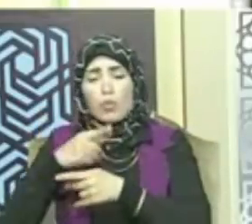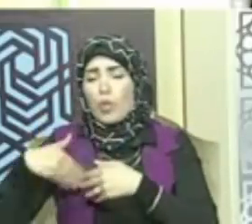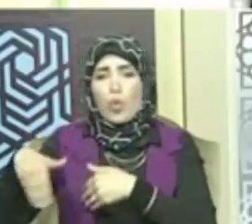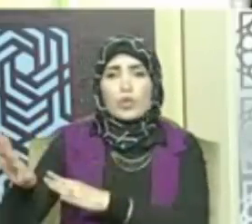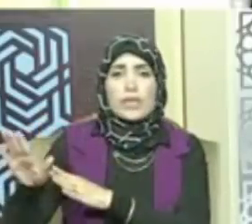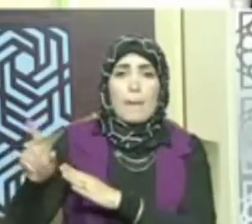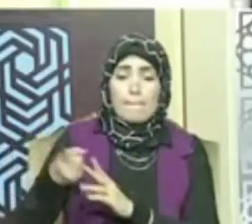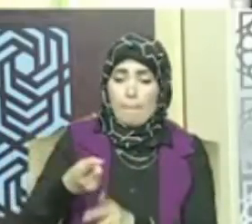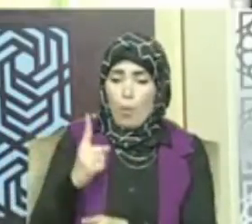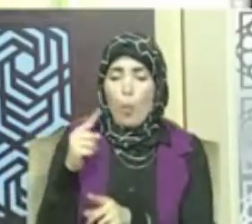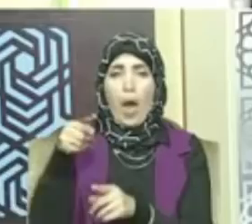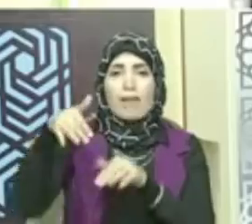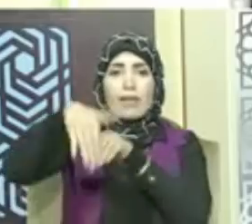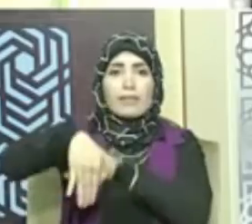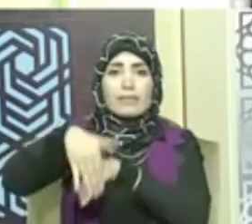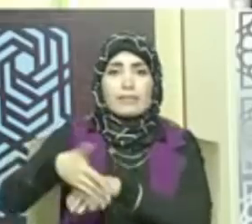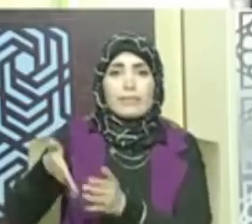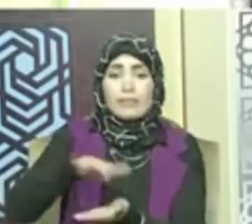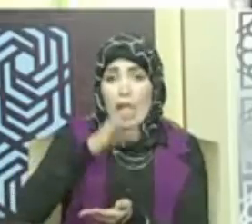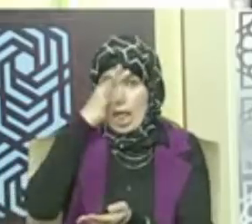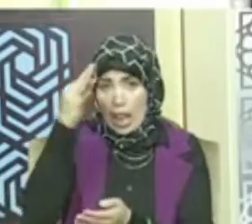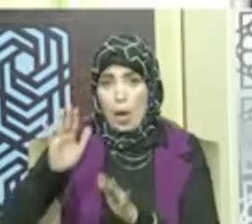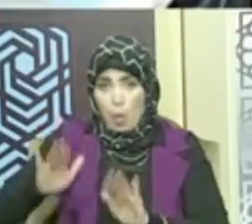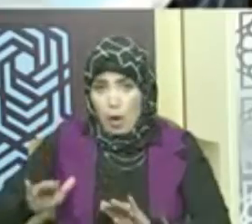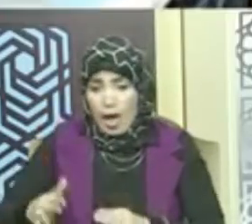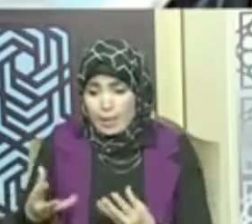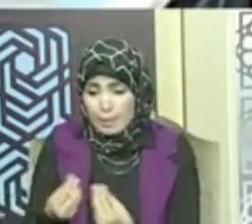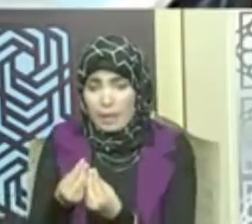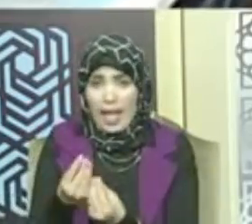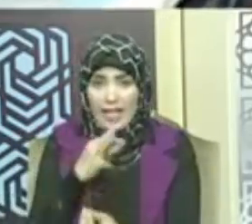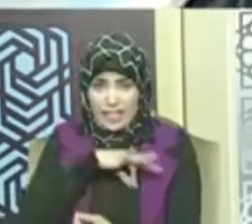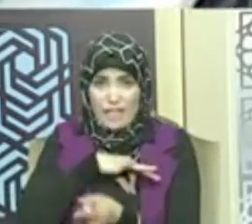ولو ظلوا معك ما نفعوك،